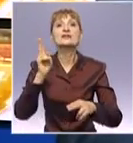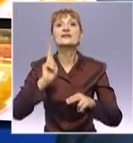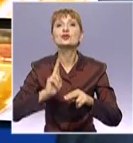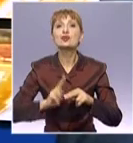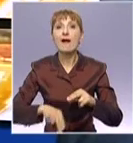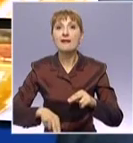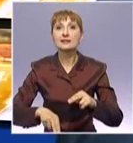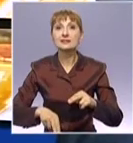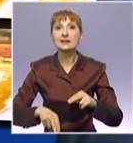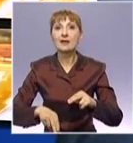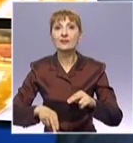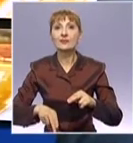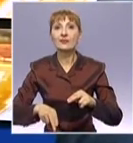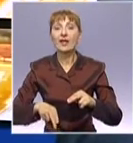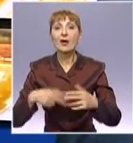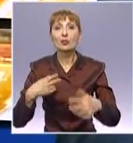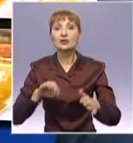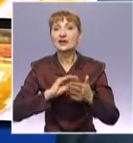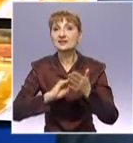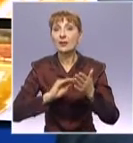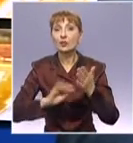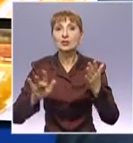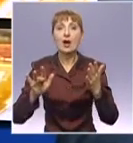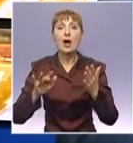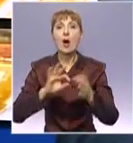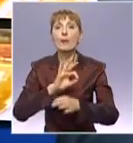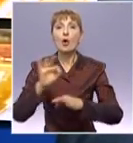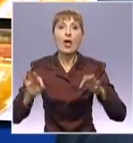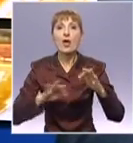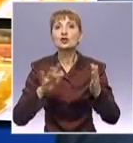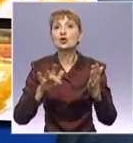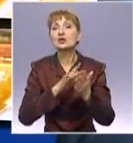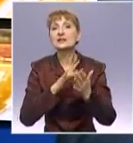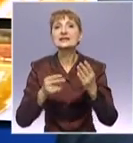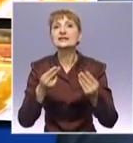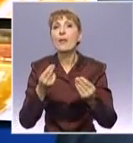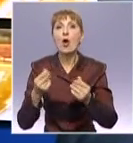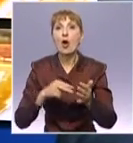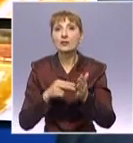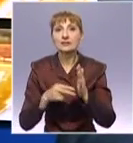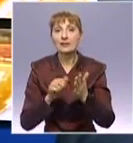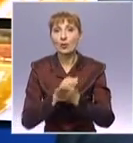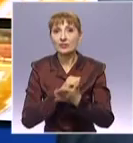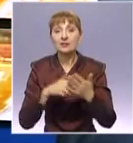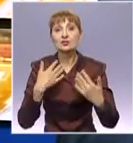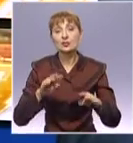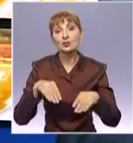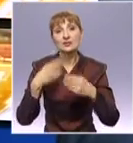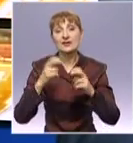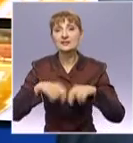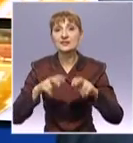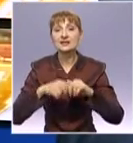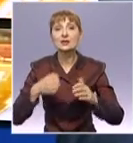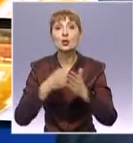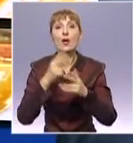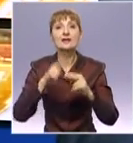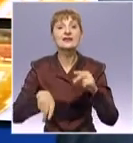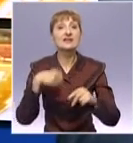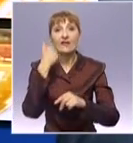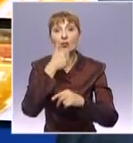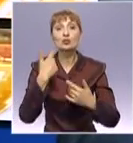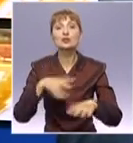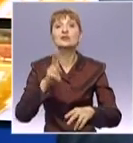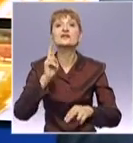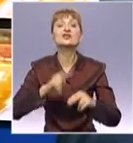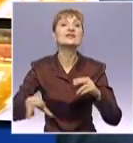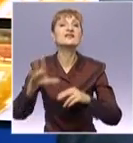завершается разработка проектно-сметной документации и уже будет подана на экспертизу, то есть до конца этого года уже будут